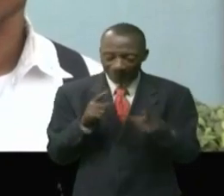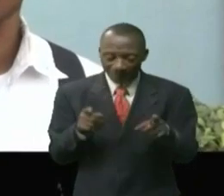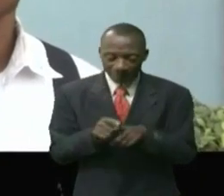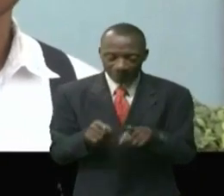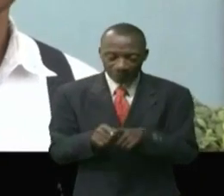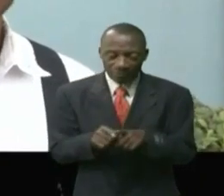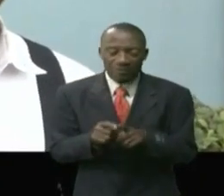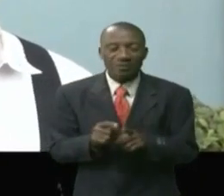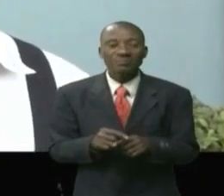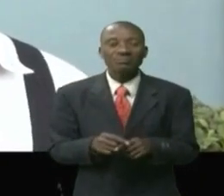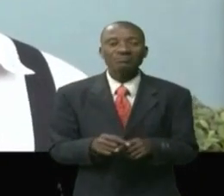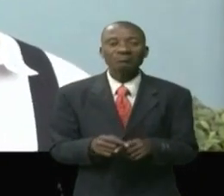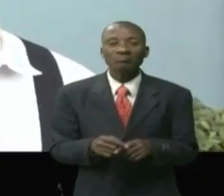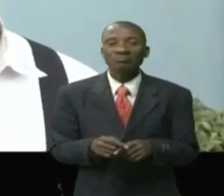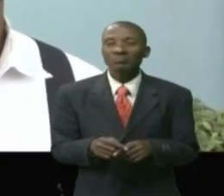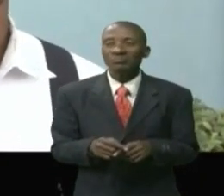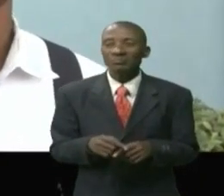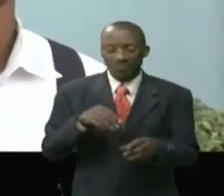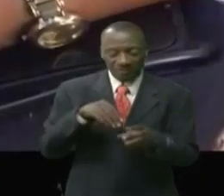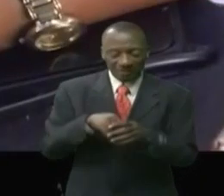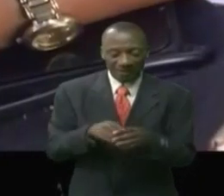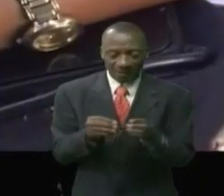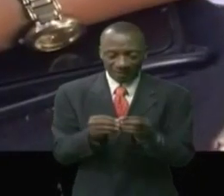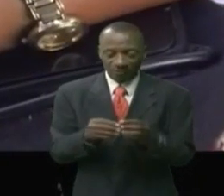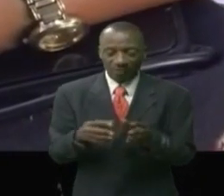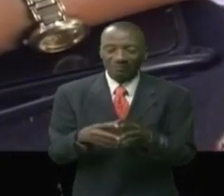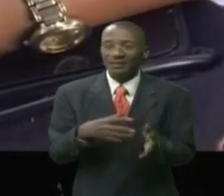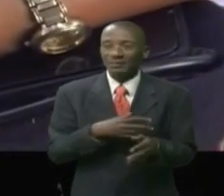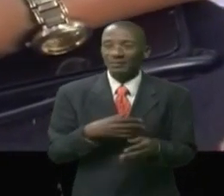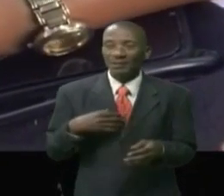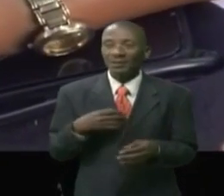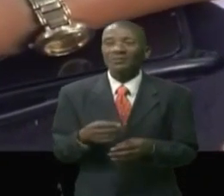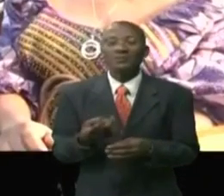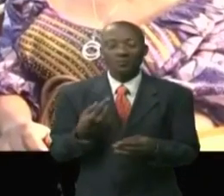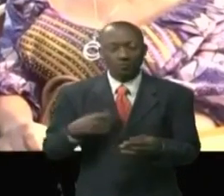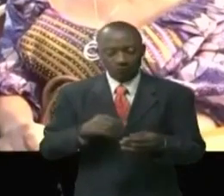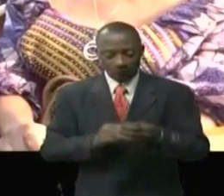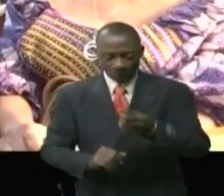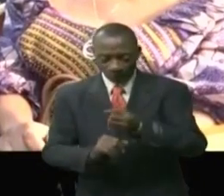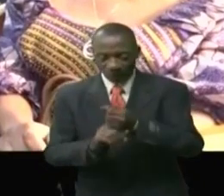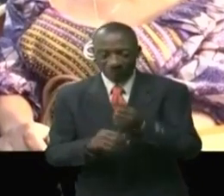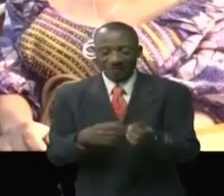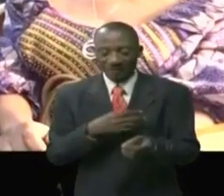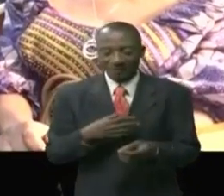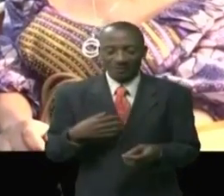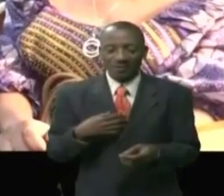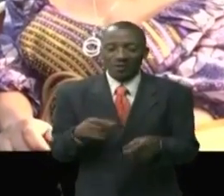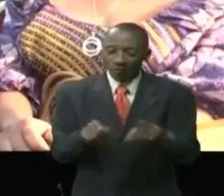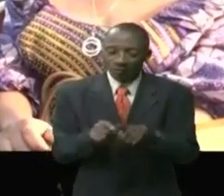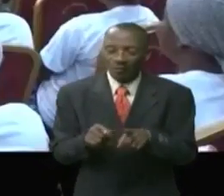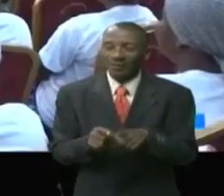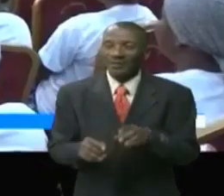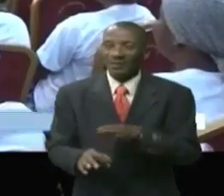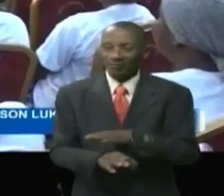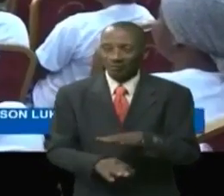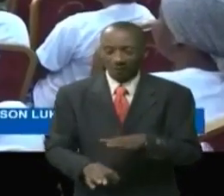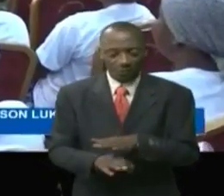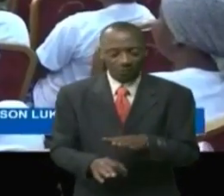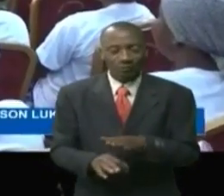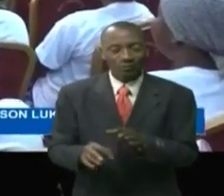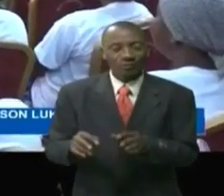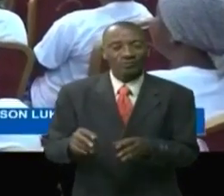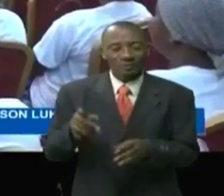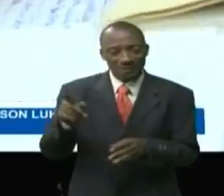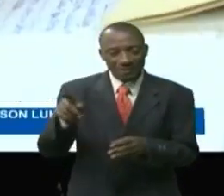être confondu de tout ce qui est comme dérangement dans ce pays la Fondation femmes de droit pense que les femmes ont la charge d'être à